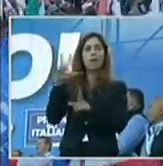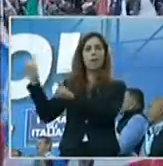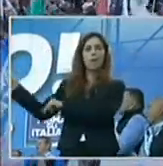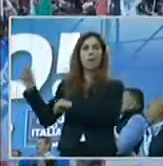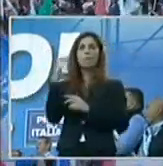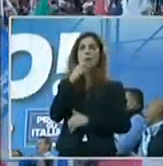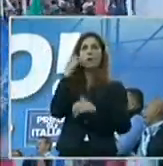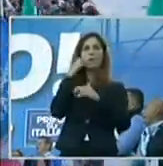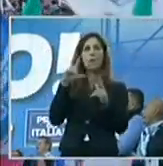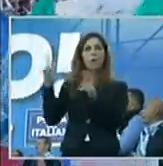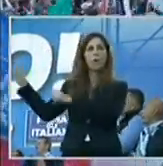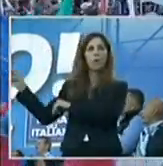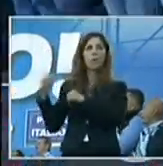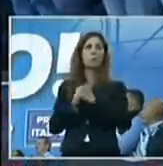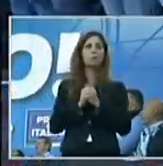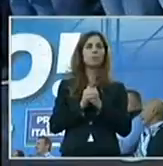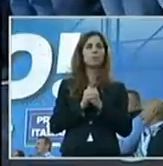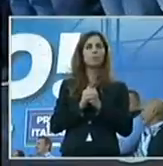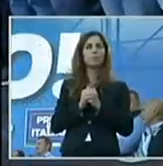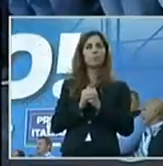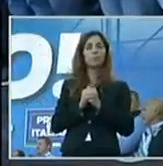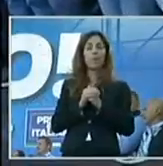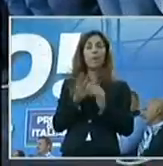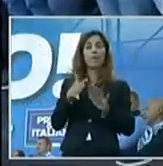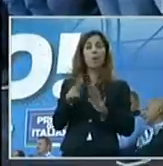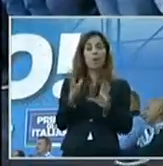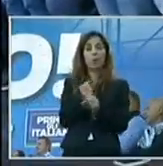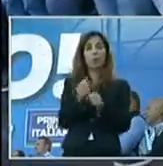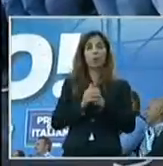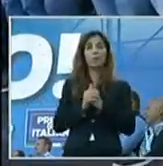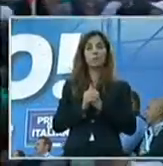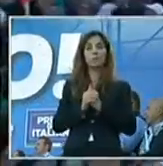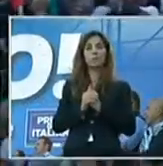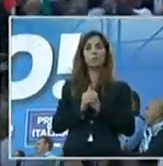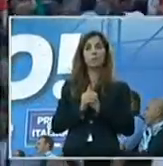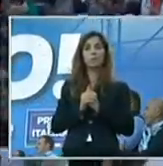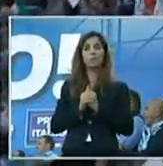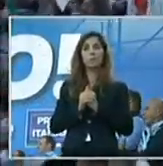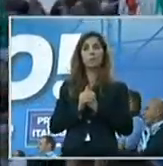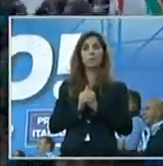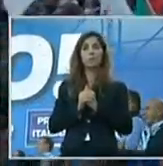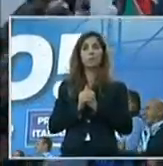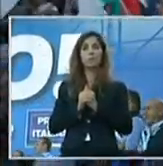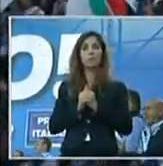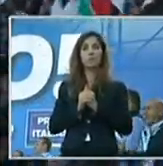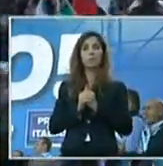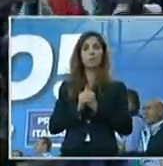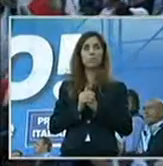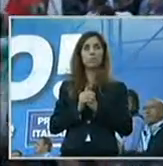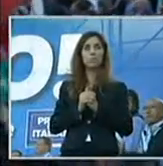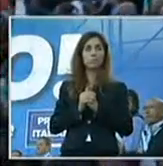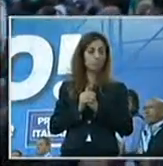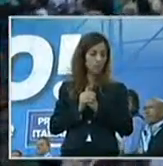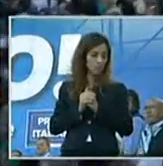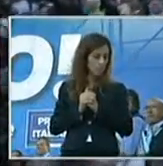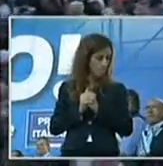controvaffa all'indirizzo, per usare naturalmente un'abbreviazione che invece non c'era nella piazza, nei confronti di Beppe Grillo, e quindi